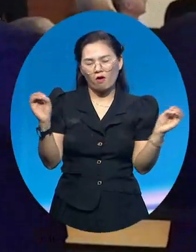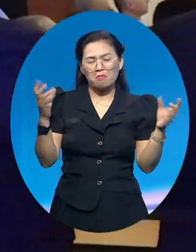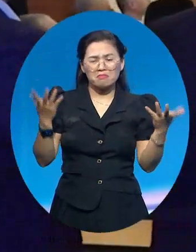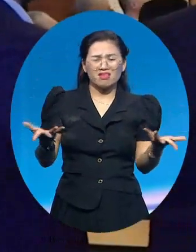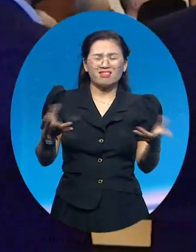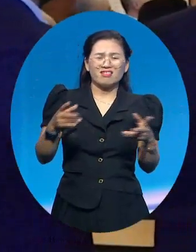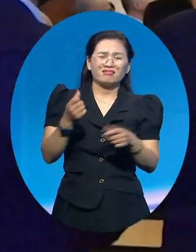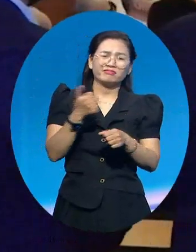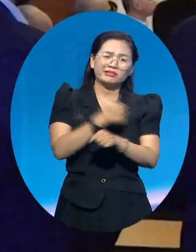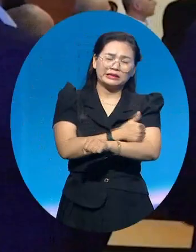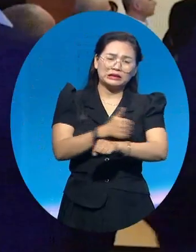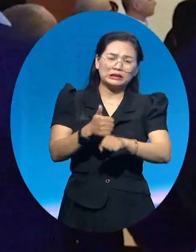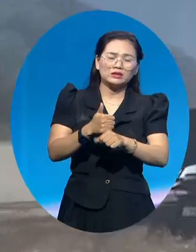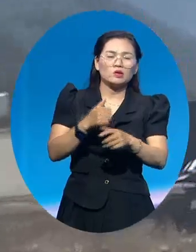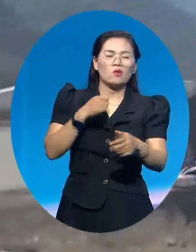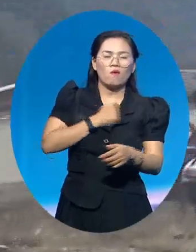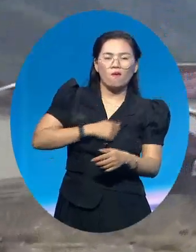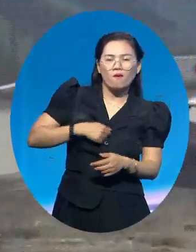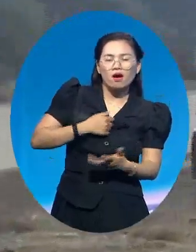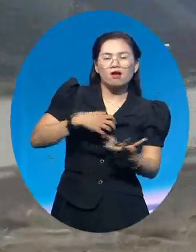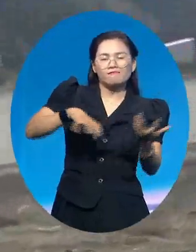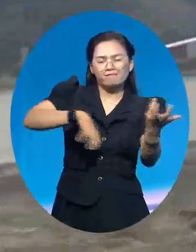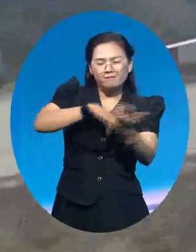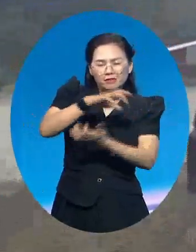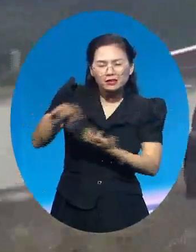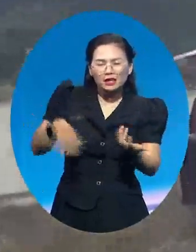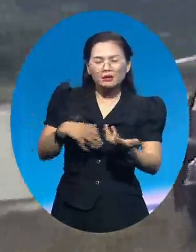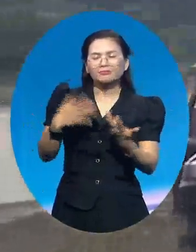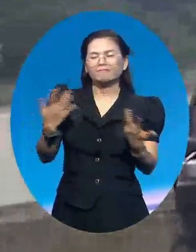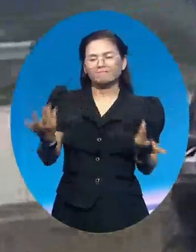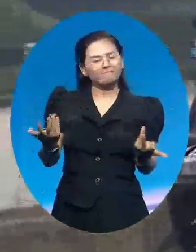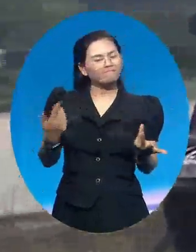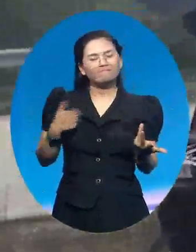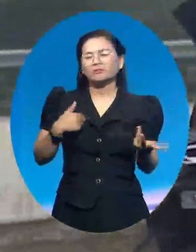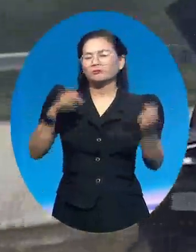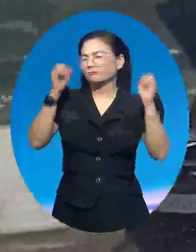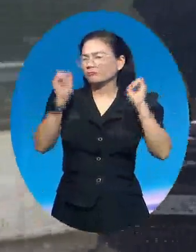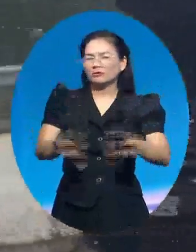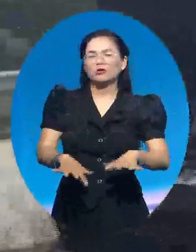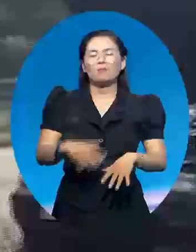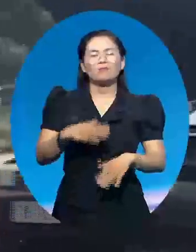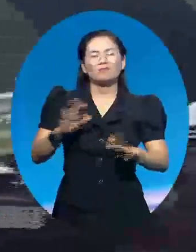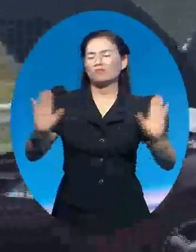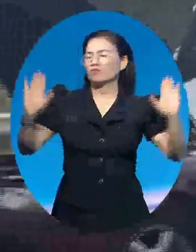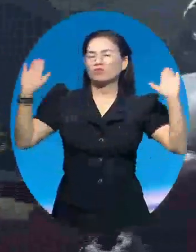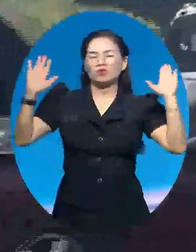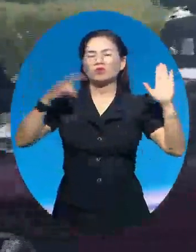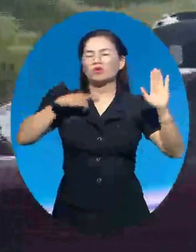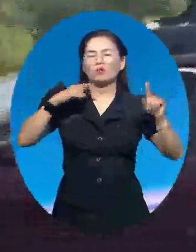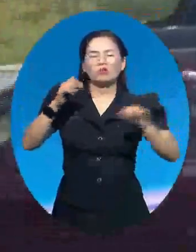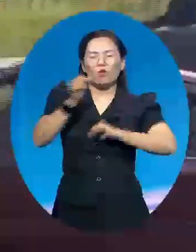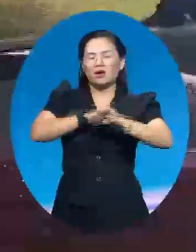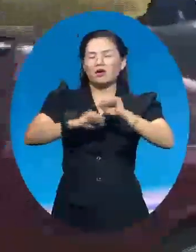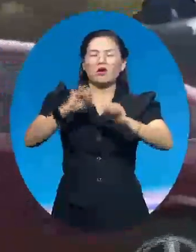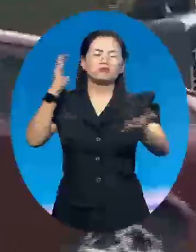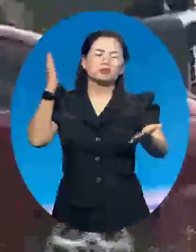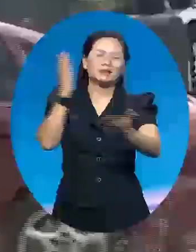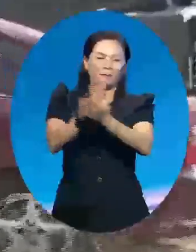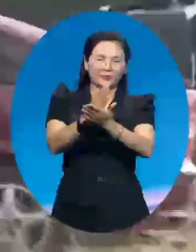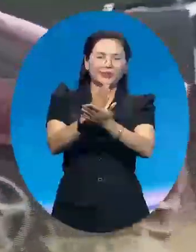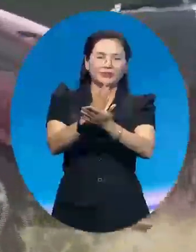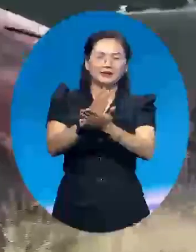quân sự khó khăn hiện tại, dựa trên thỏa thuận đạt được với Azerbaijan về việc ưu tiên đảm bảo an toàn cho người dân tại